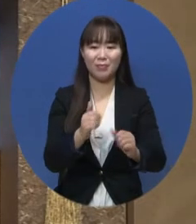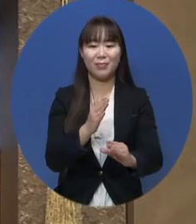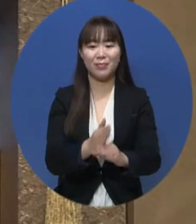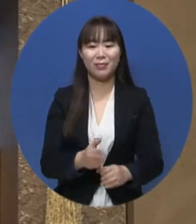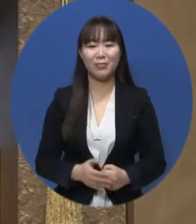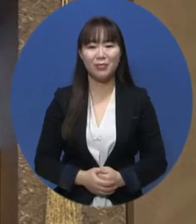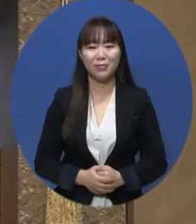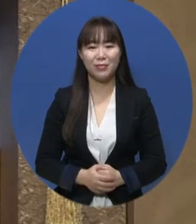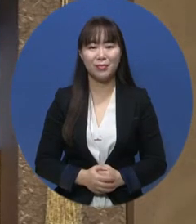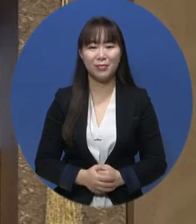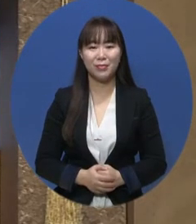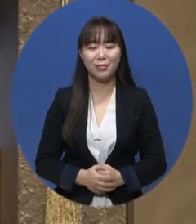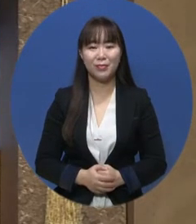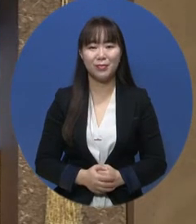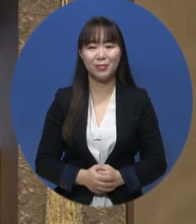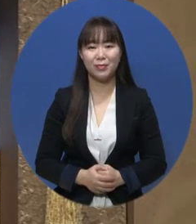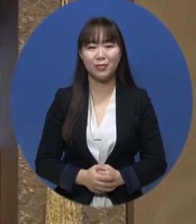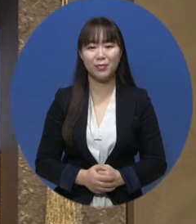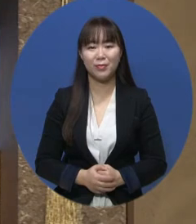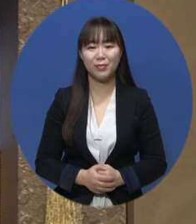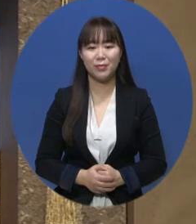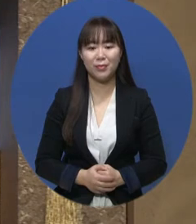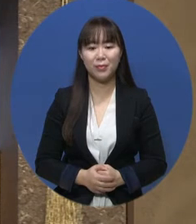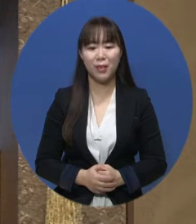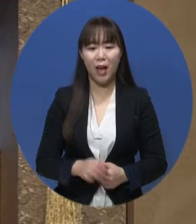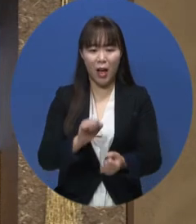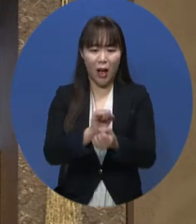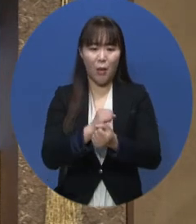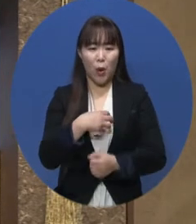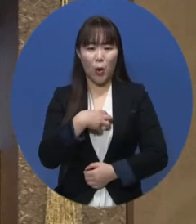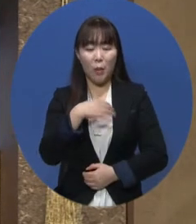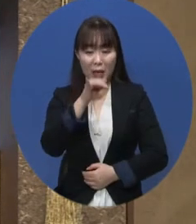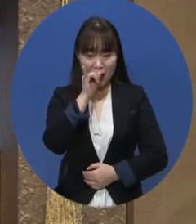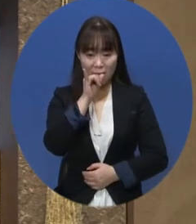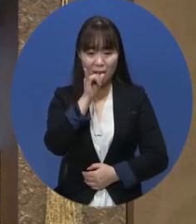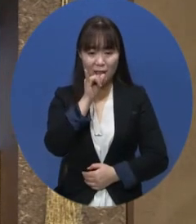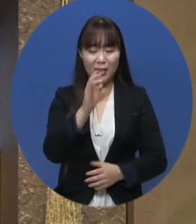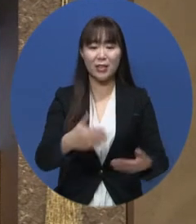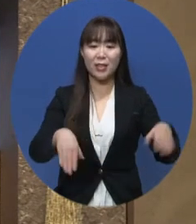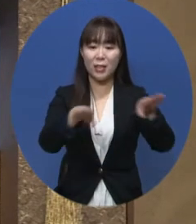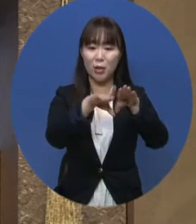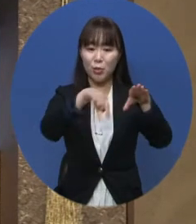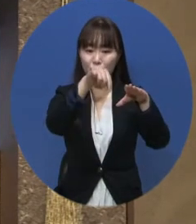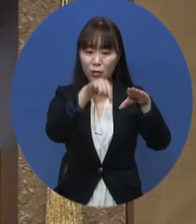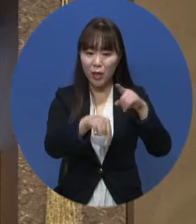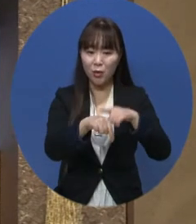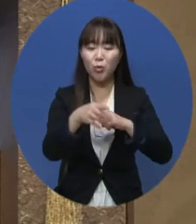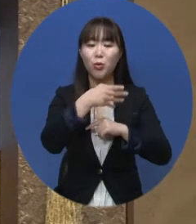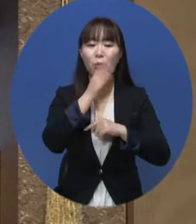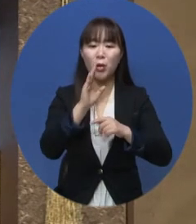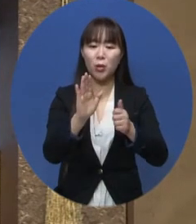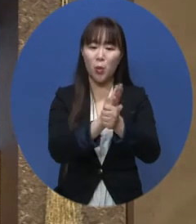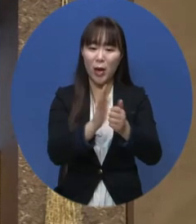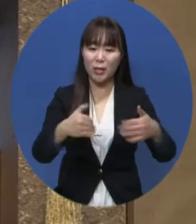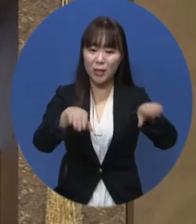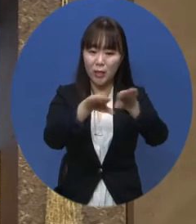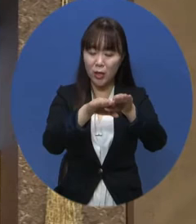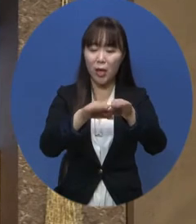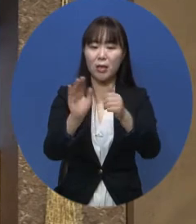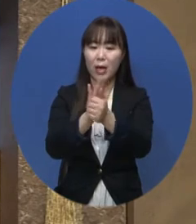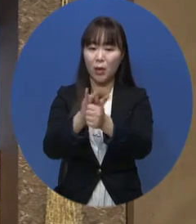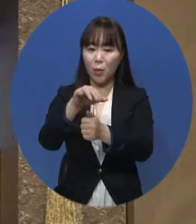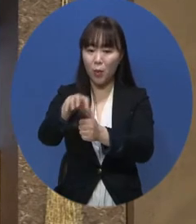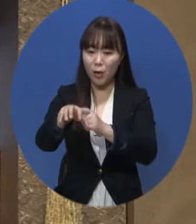있는데 이렇게 그 감염 위험이 높은 고위험 시설 중에 우리 노인 요양 시설이나